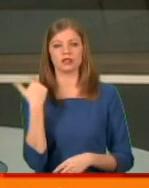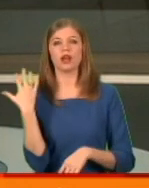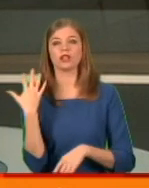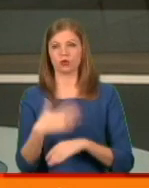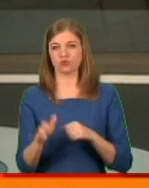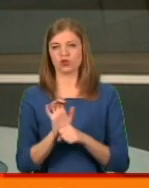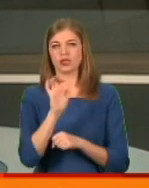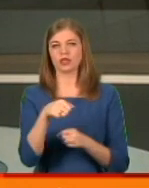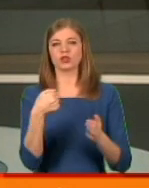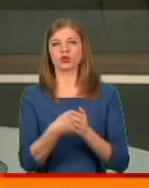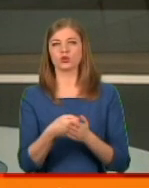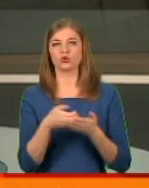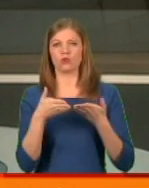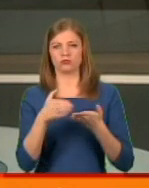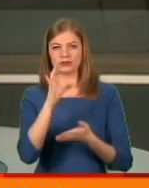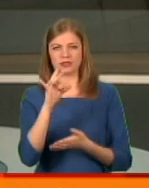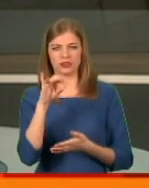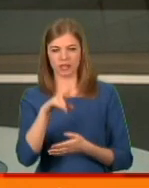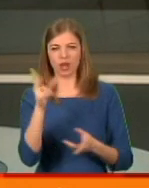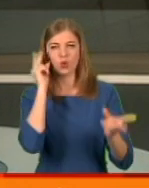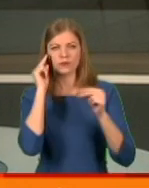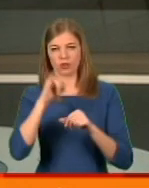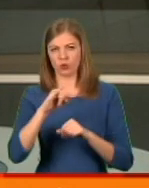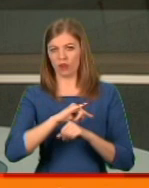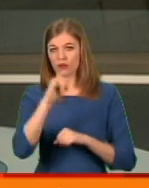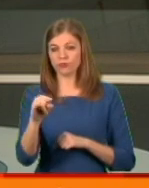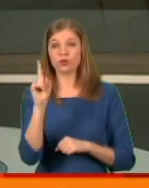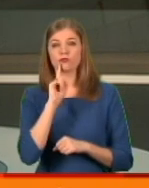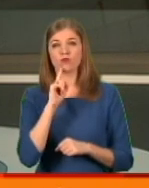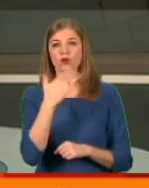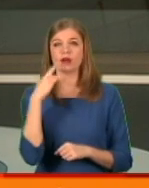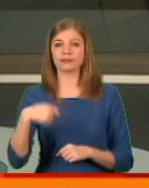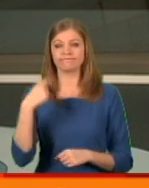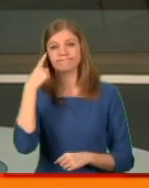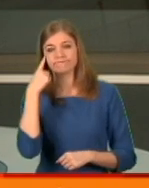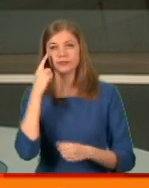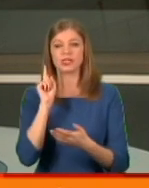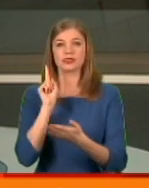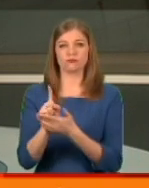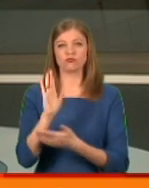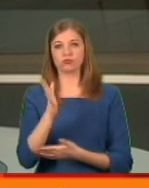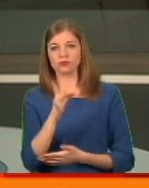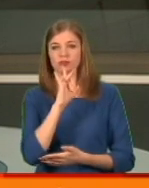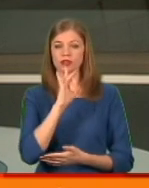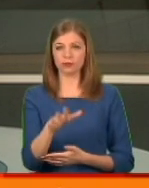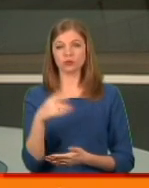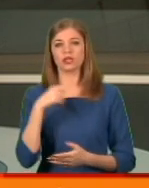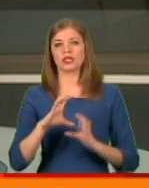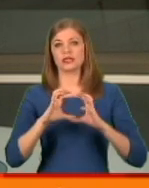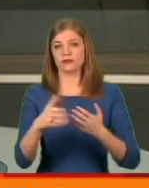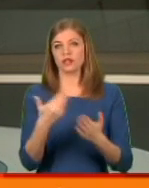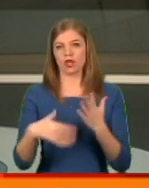вже надіслала до берегів Сирії розвідувальний літак. І поки Трамп міркує, чи атакувати ракетами бази Асада, світ